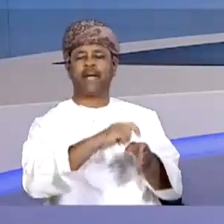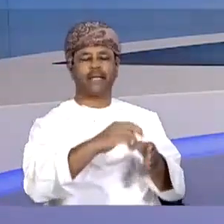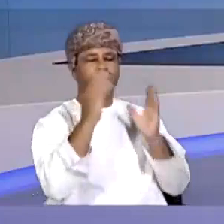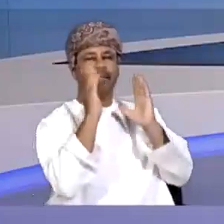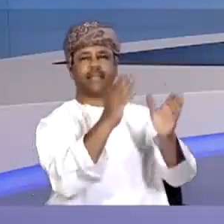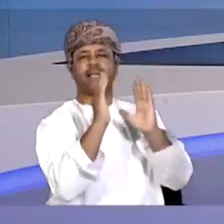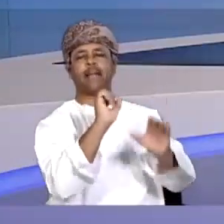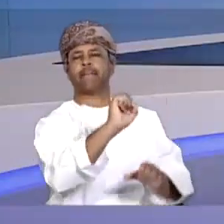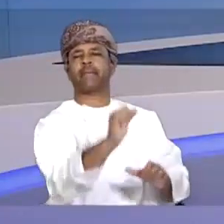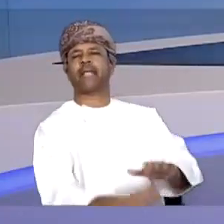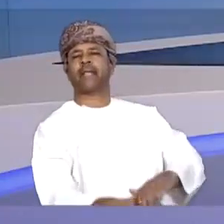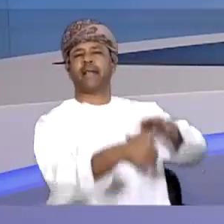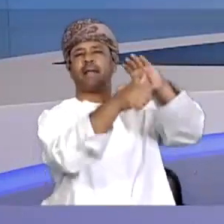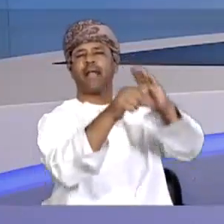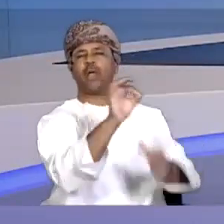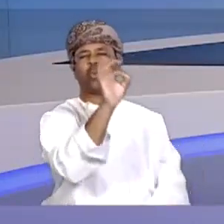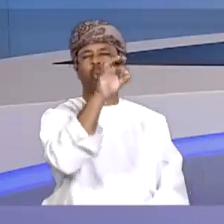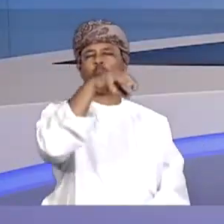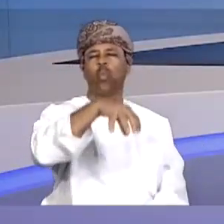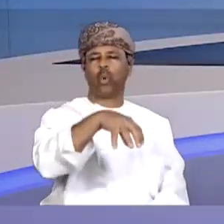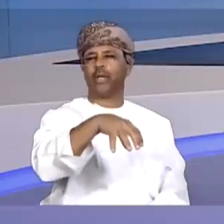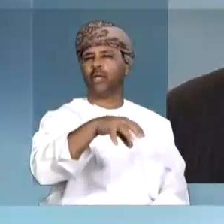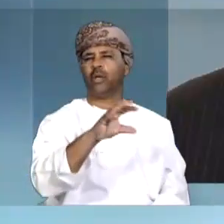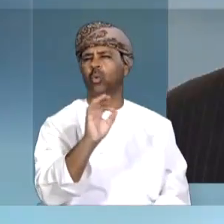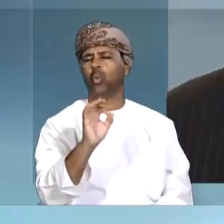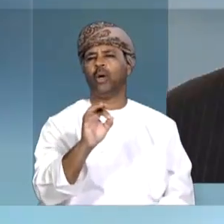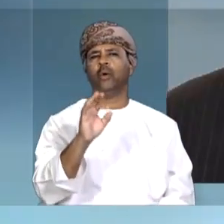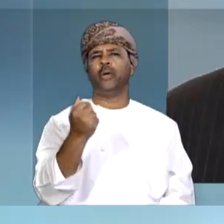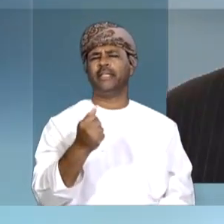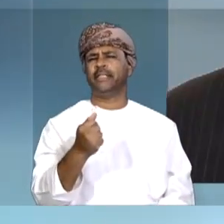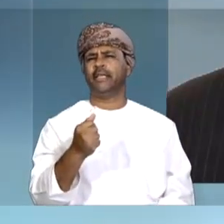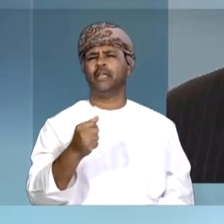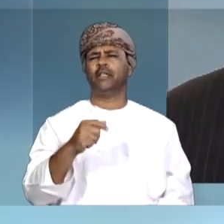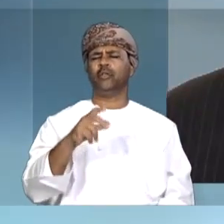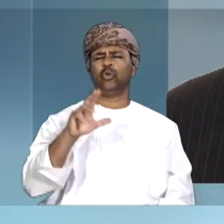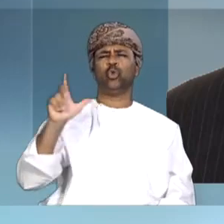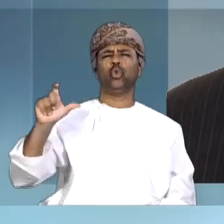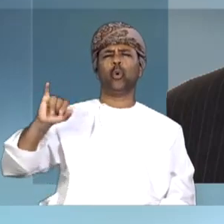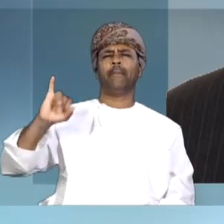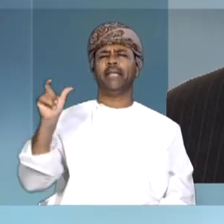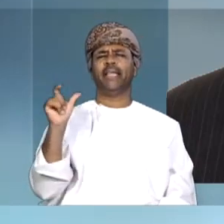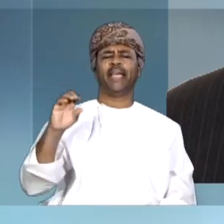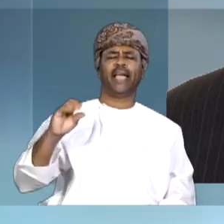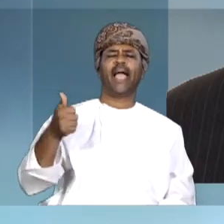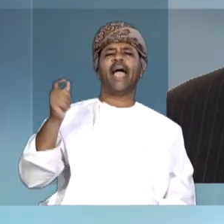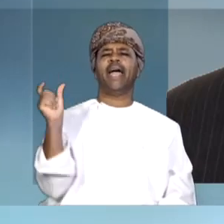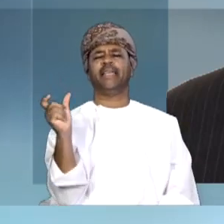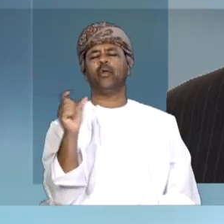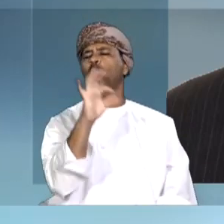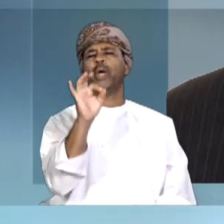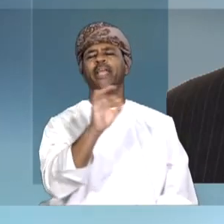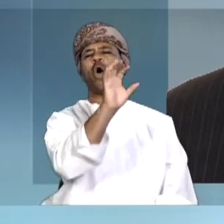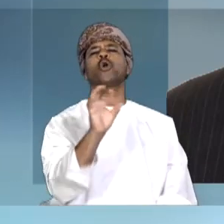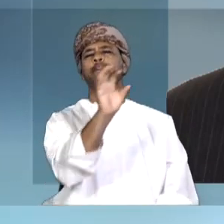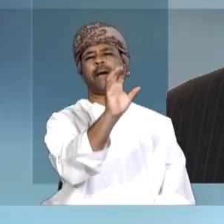تهنئة إلى فخامة الرئيس تشارلز أنجيلو سافارين رئيس كومنولث الدومينيكا بمناسبة ذكرى استقلال بلاده.